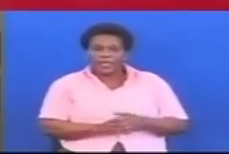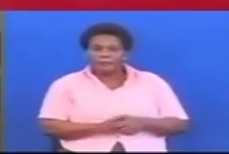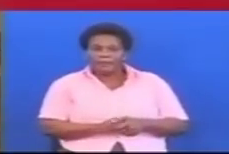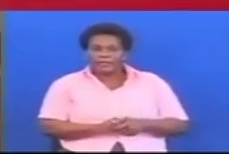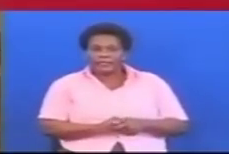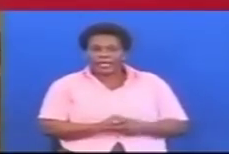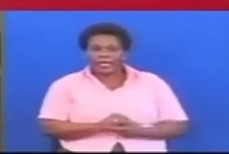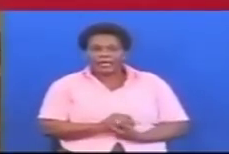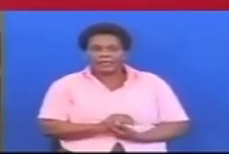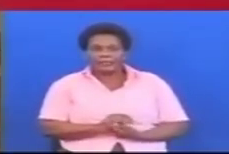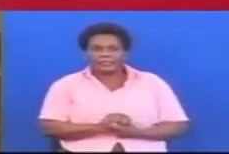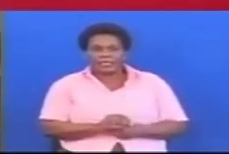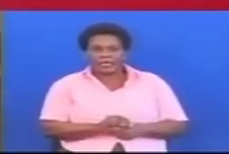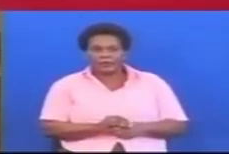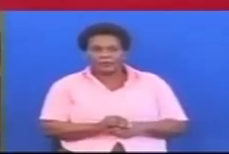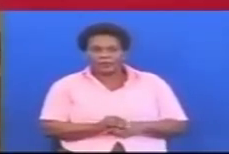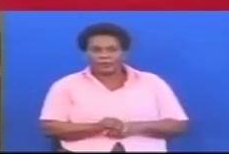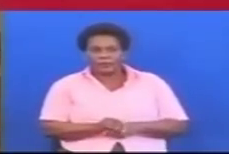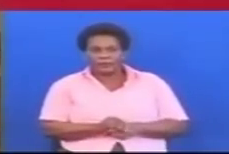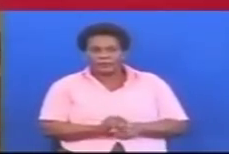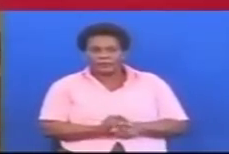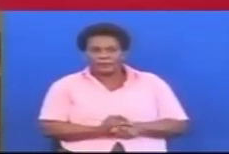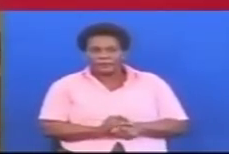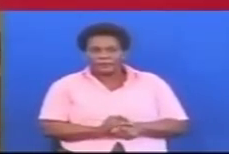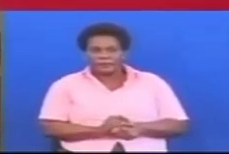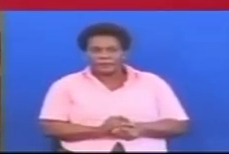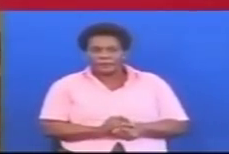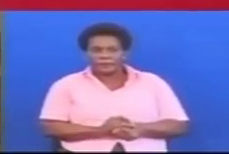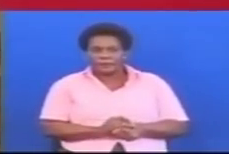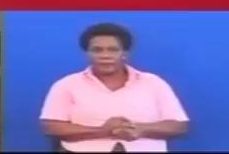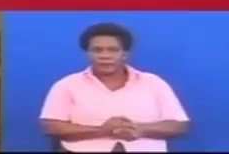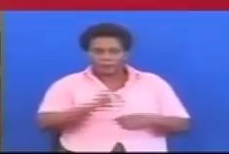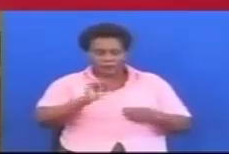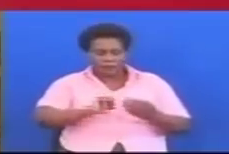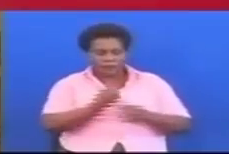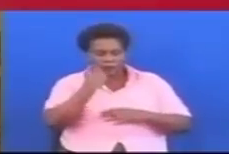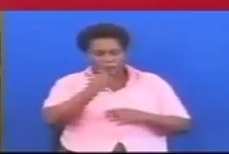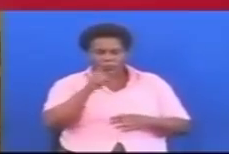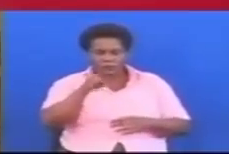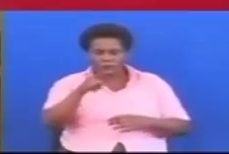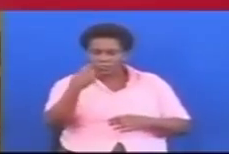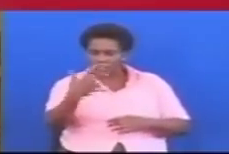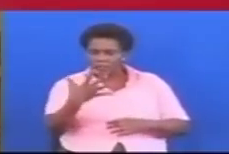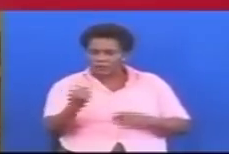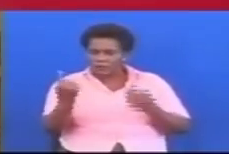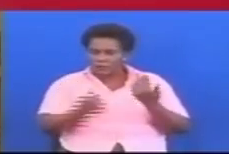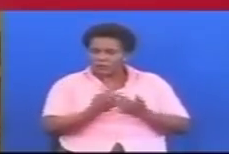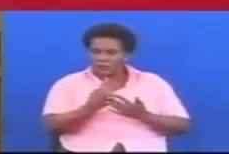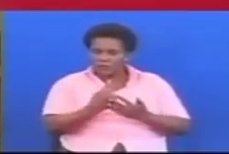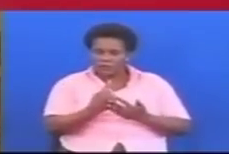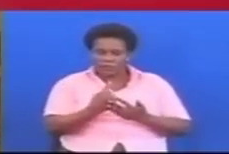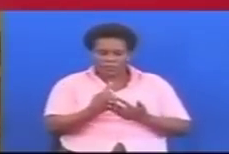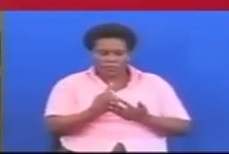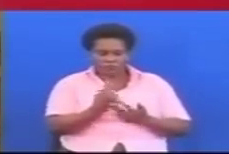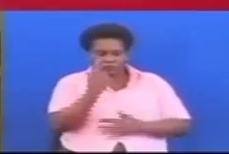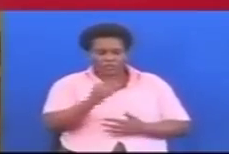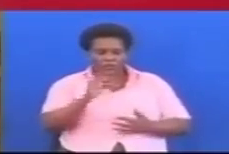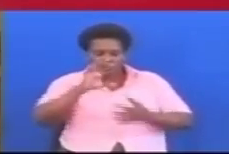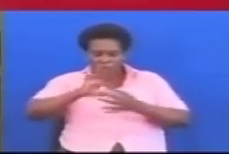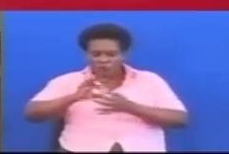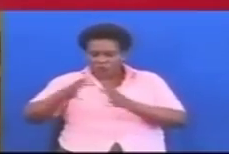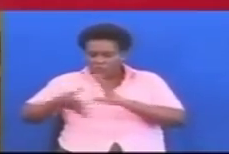Dodoma inaendelea na utaratibu wa kupata mkopo wa shilingi bilioni 1.5 kutoka uratibu wa mfuko wa